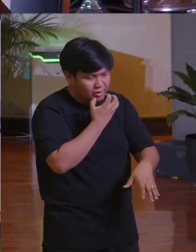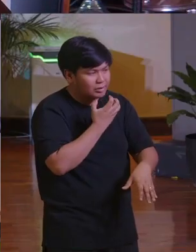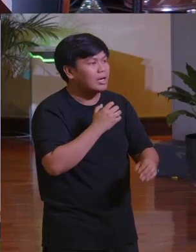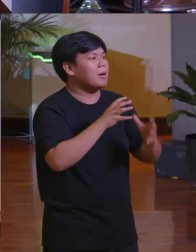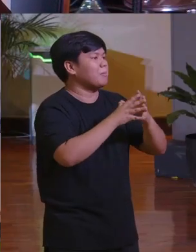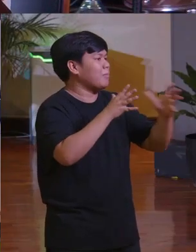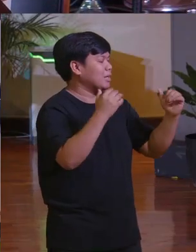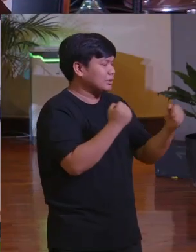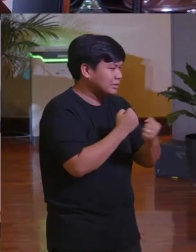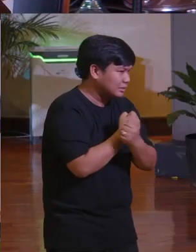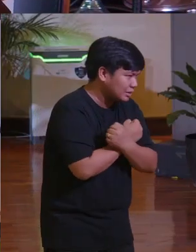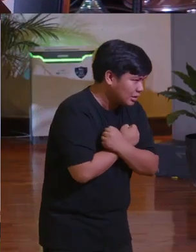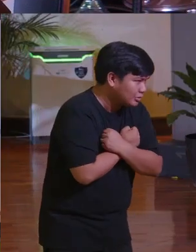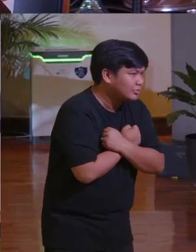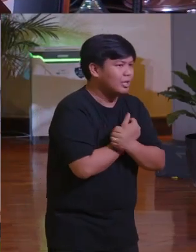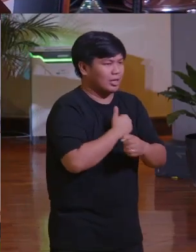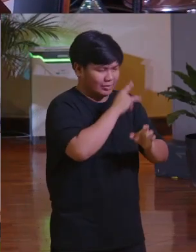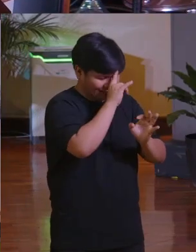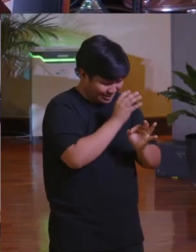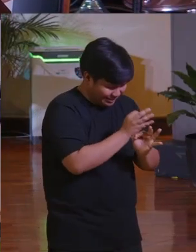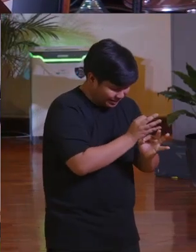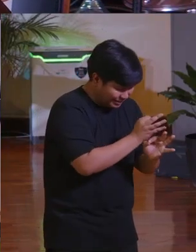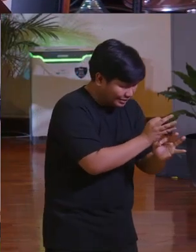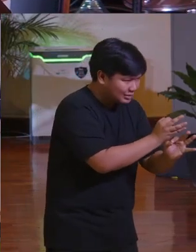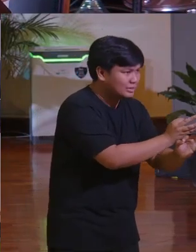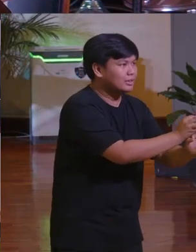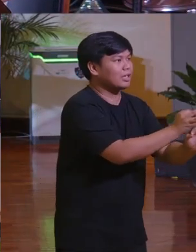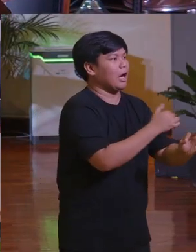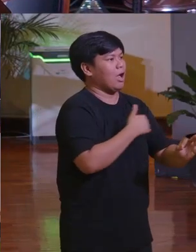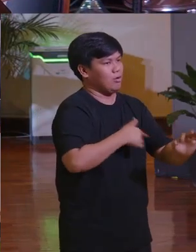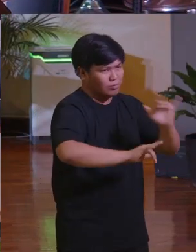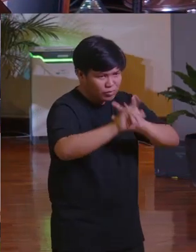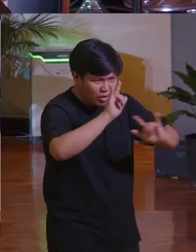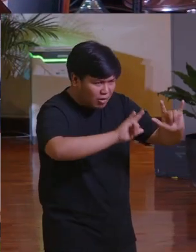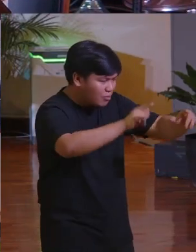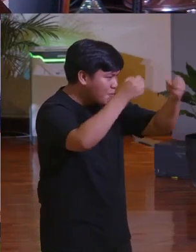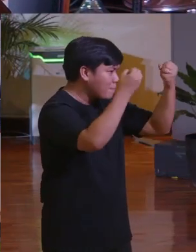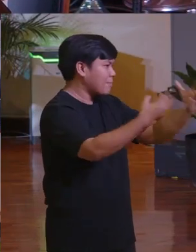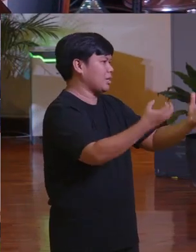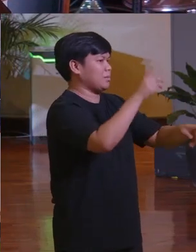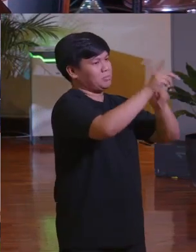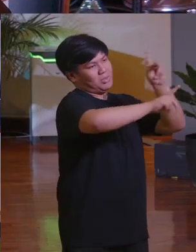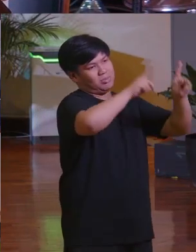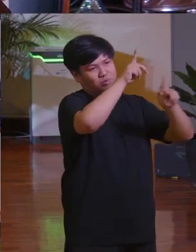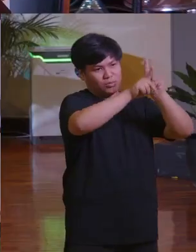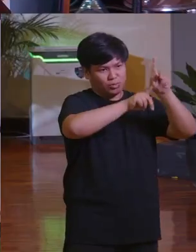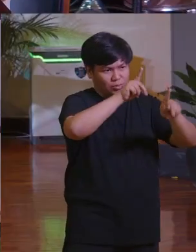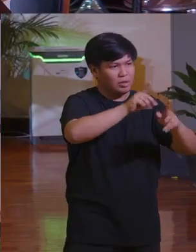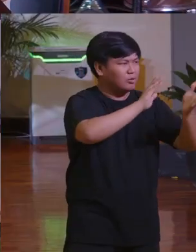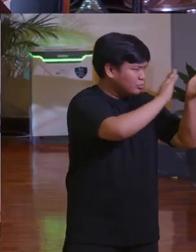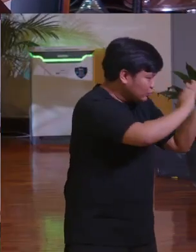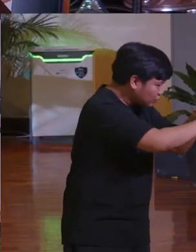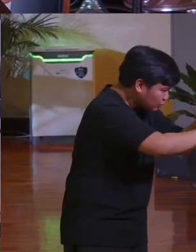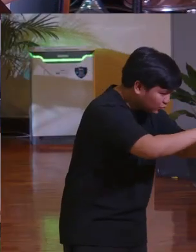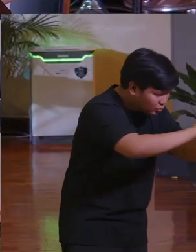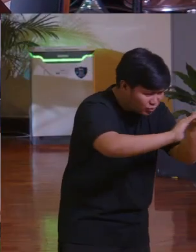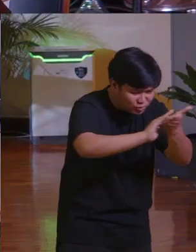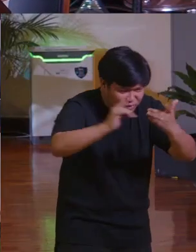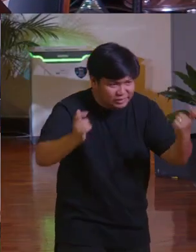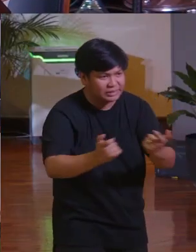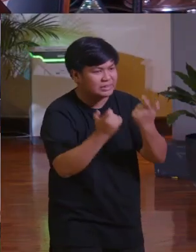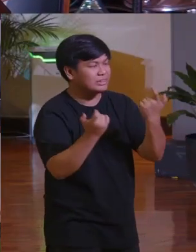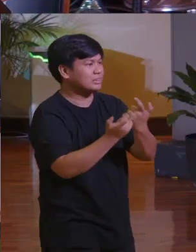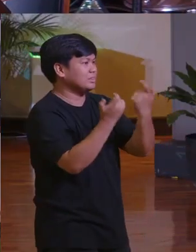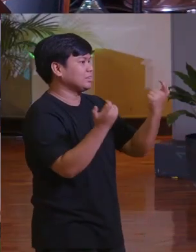and faithfulness, keeping steadfast love for thousands, forgiving iniquity and transgression and